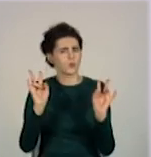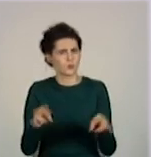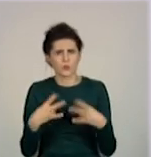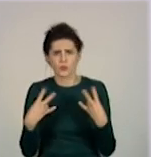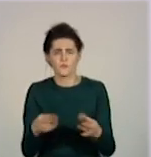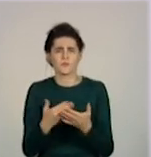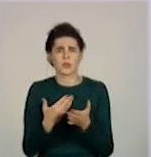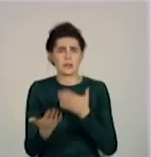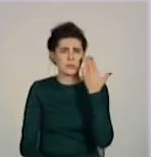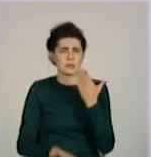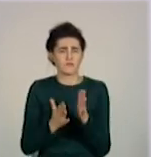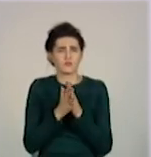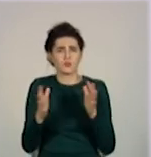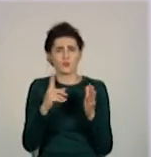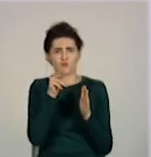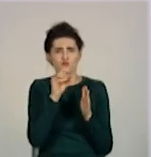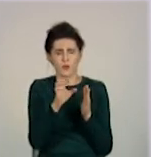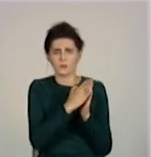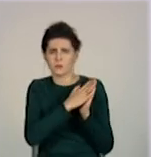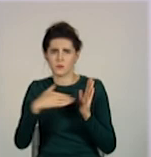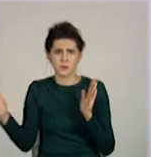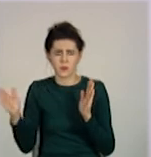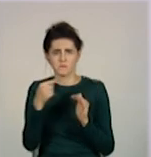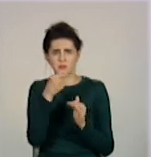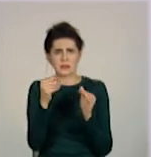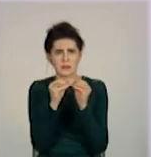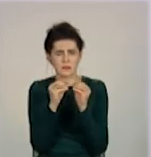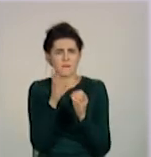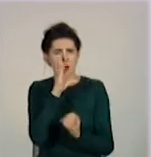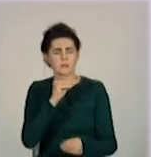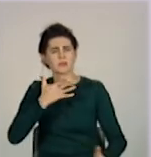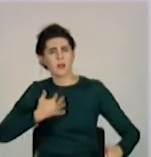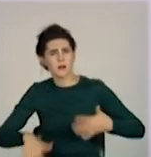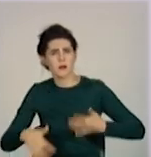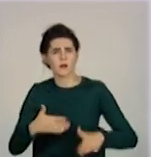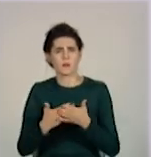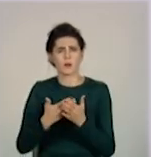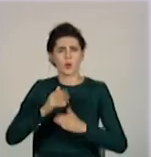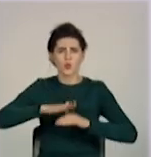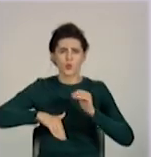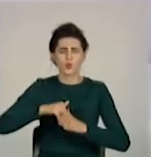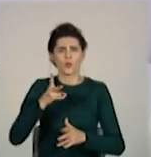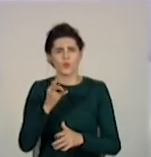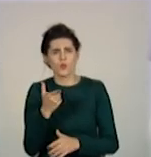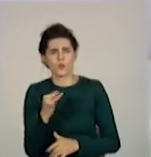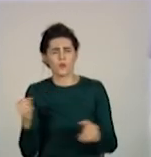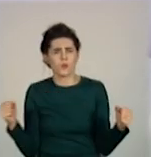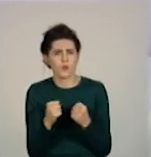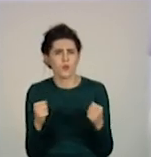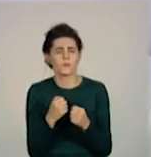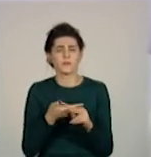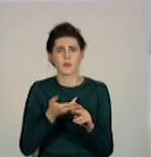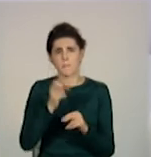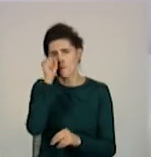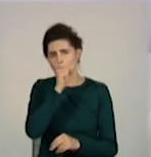більше часу знаходиться при там, мінус 10, звісно, у нього може бути слабкість в нижніх кінцівках, озноб. Ще в морозну